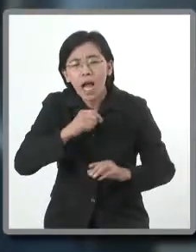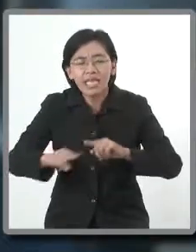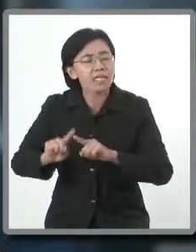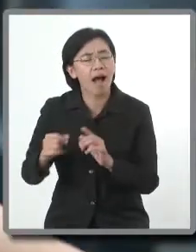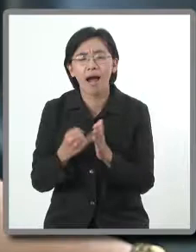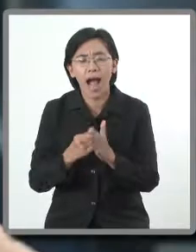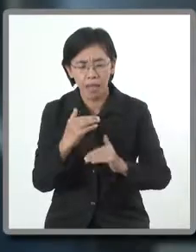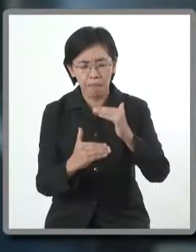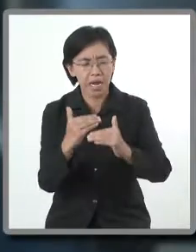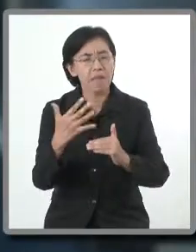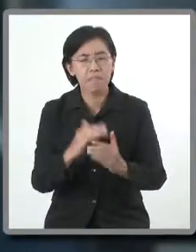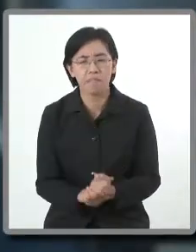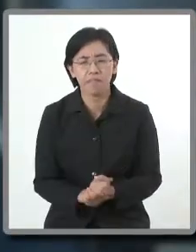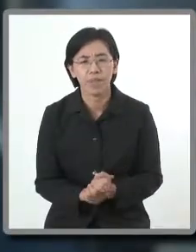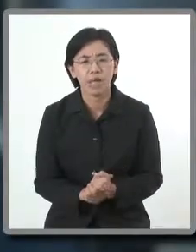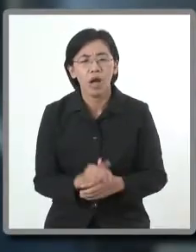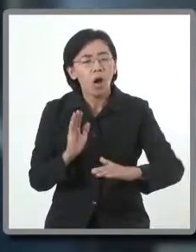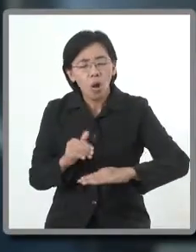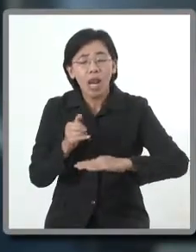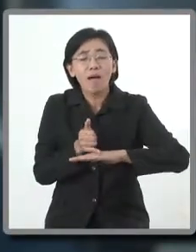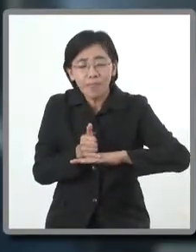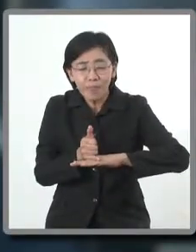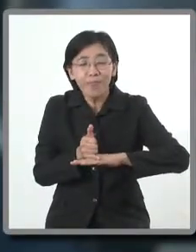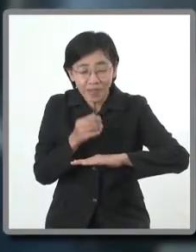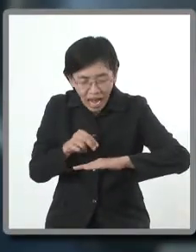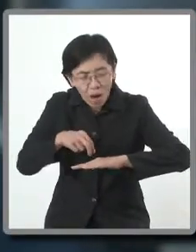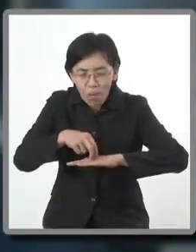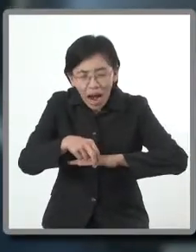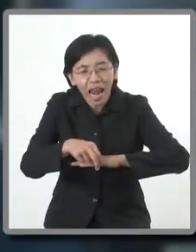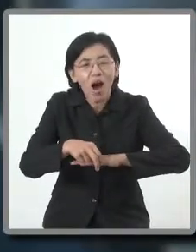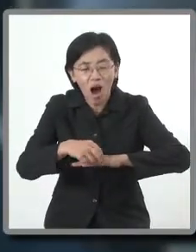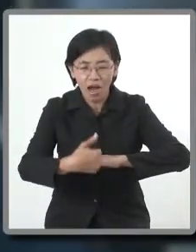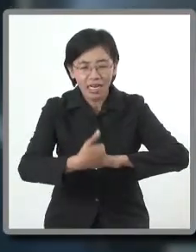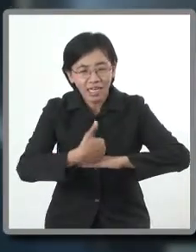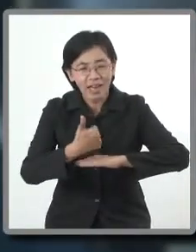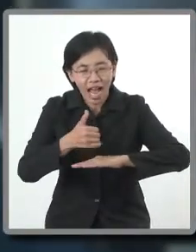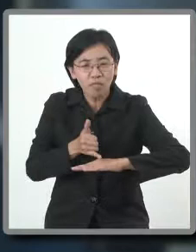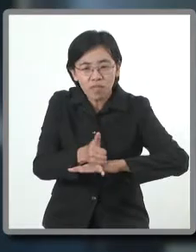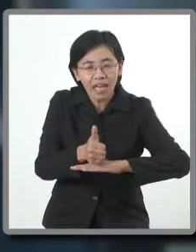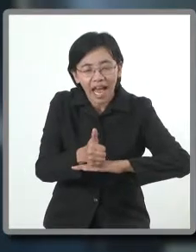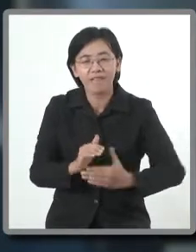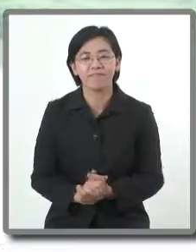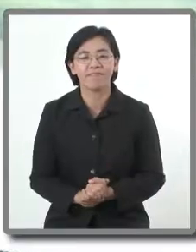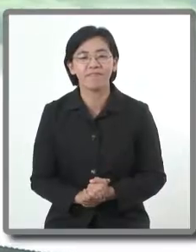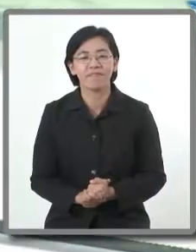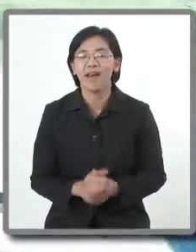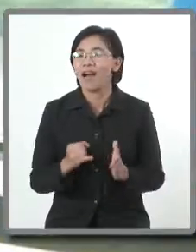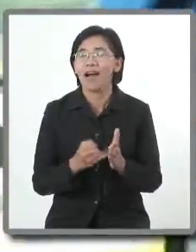สองสามขั้นนะคะขึ้นมาก็ได้เลยค่ะเดินหานั่งที่นั่งได้เลยสำหรับคนชราโดยเฉพาะเลยค่ะข้างล่าง